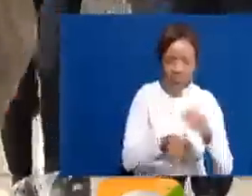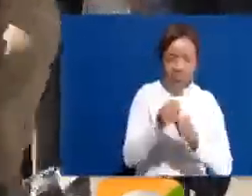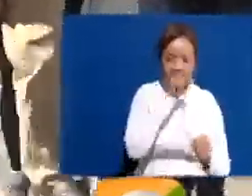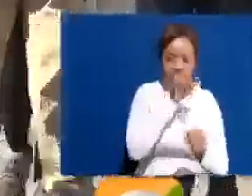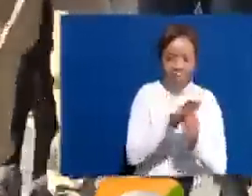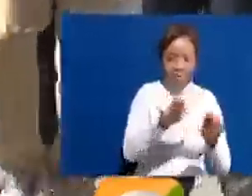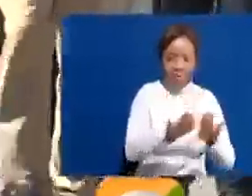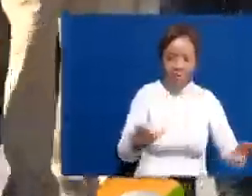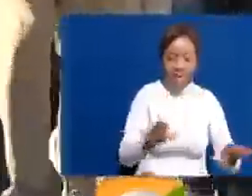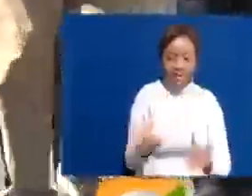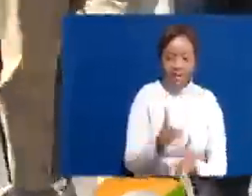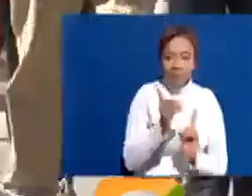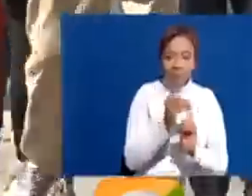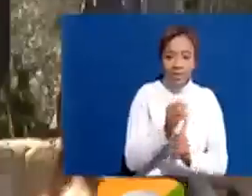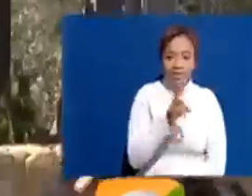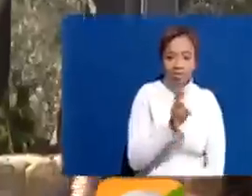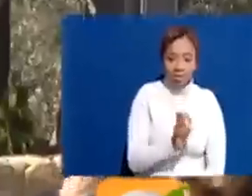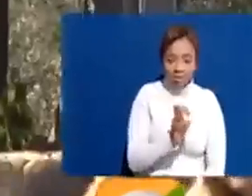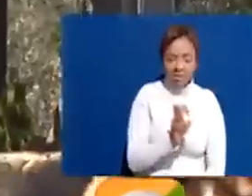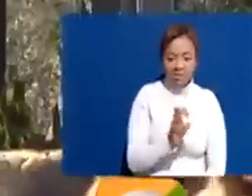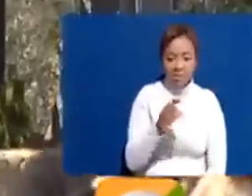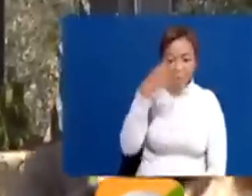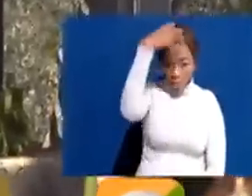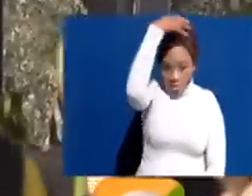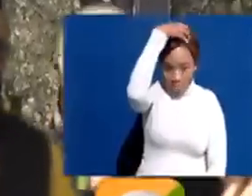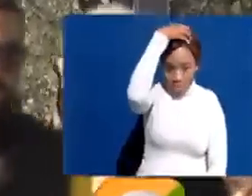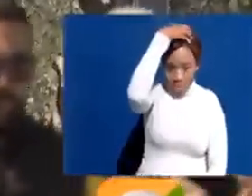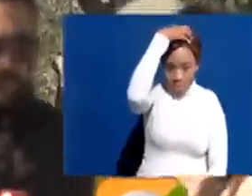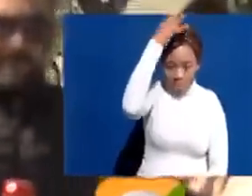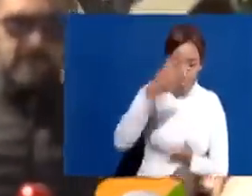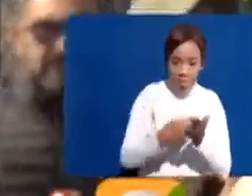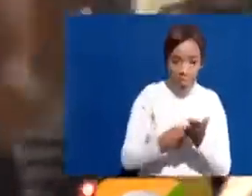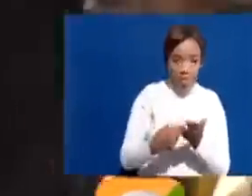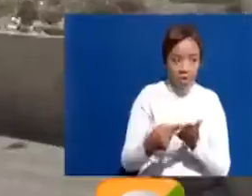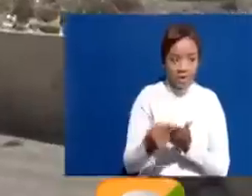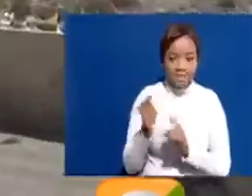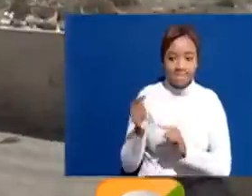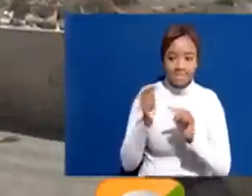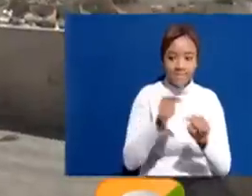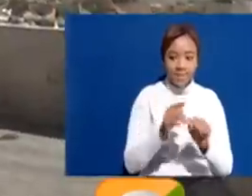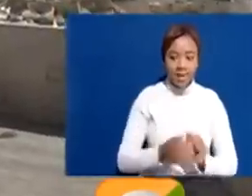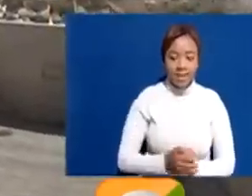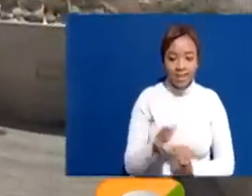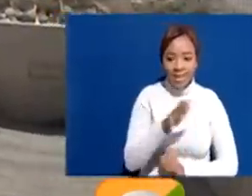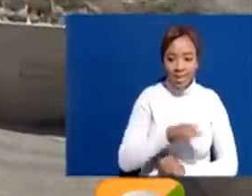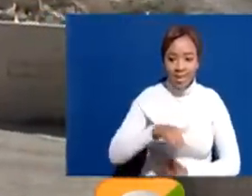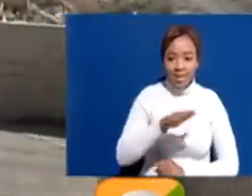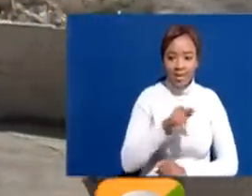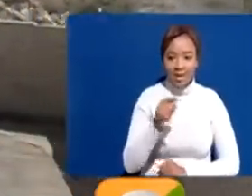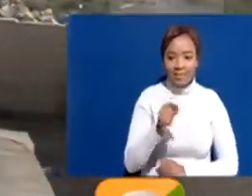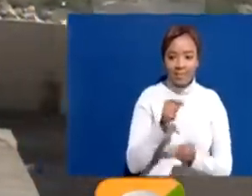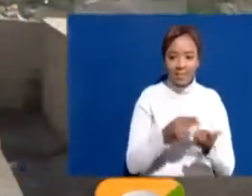wa 2000, Papa Mtakatifu John Paul wa Pili alizuru mlima huu wakati wa ziara yake ya mji